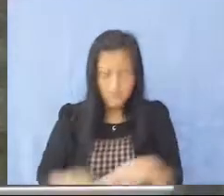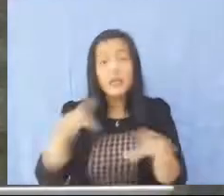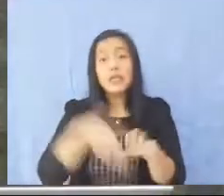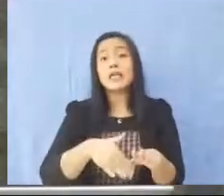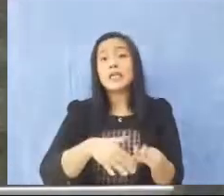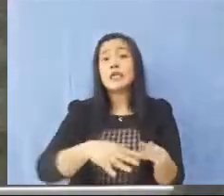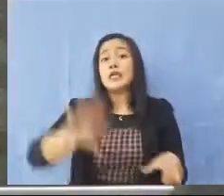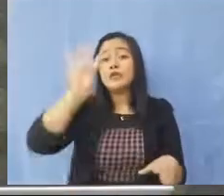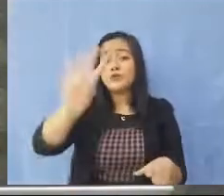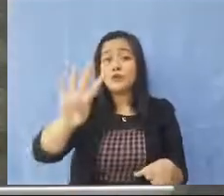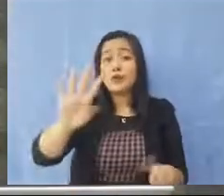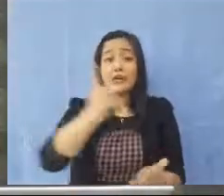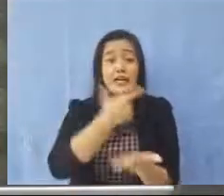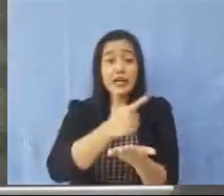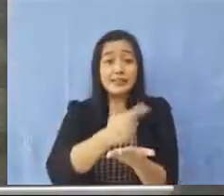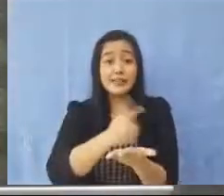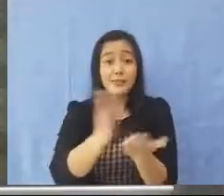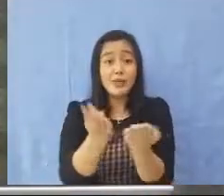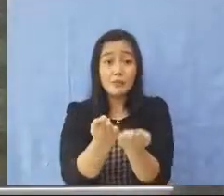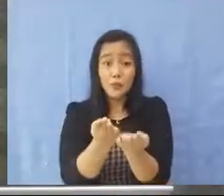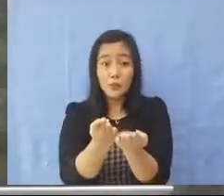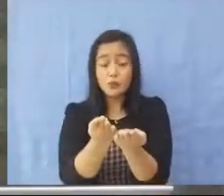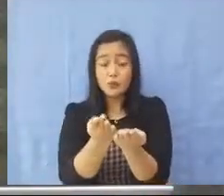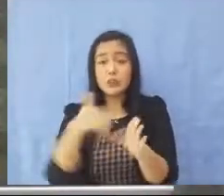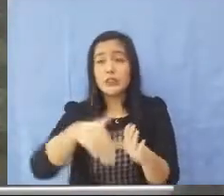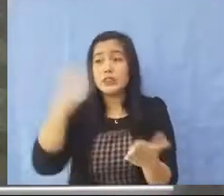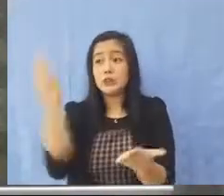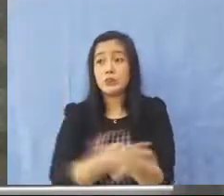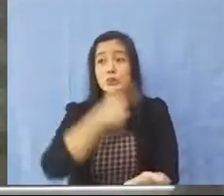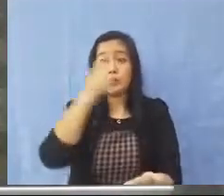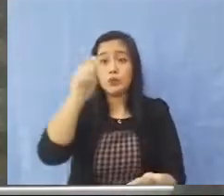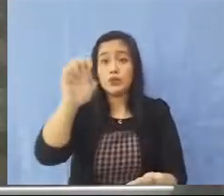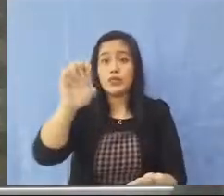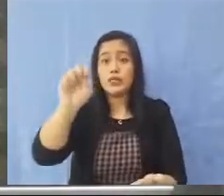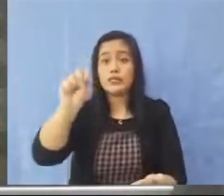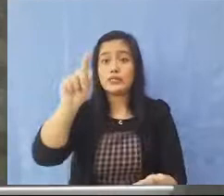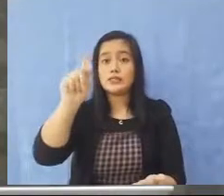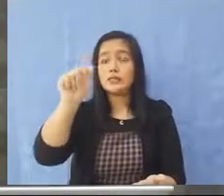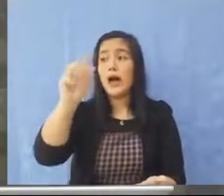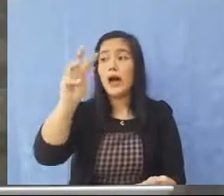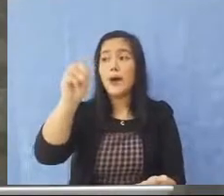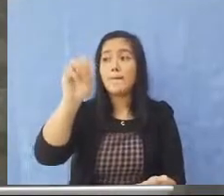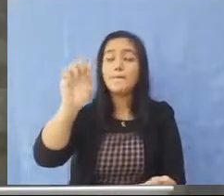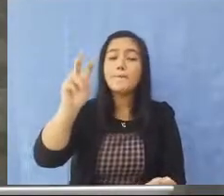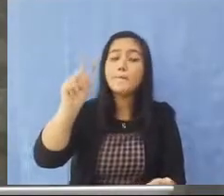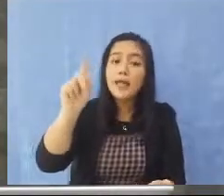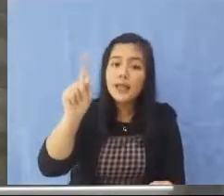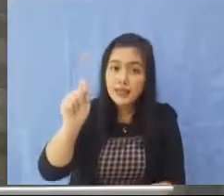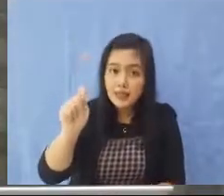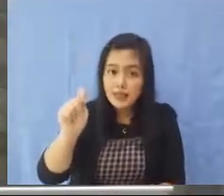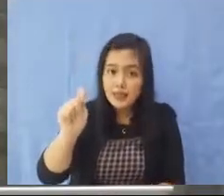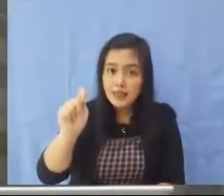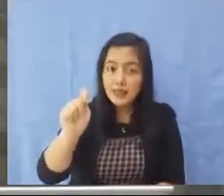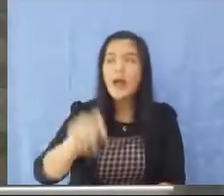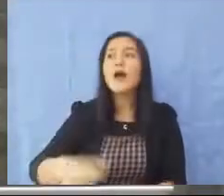yung apat po na yan, okay, yan po ay patungkol sa Panginoong Hesukristo. Then after sa Panginoong Hesukristo, ang kasunod